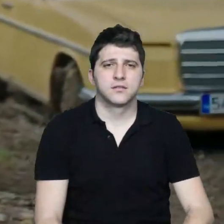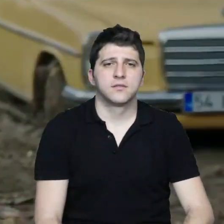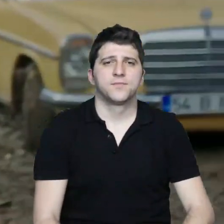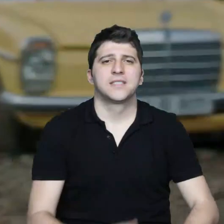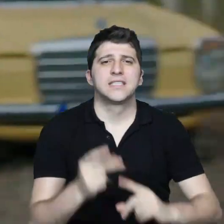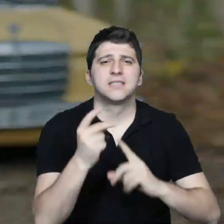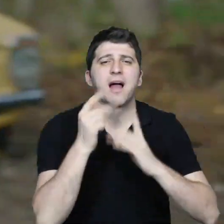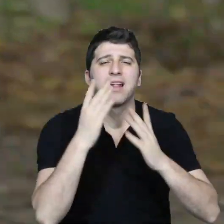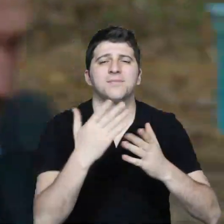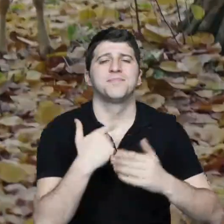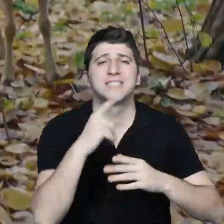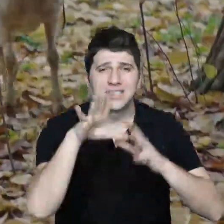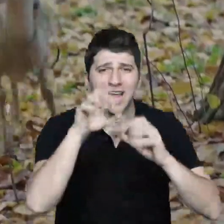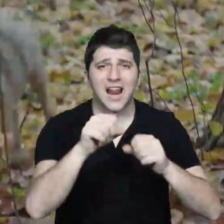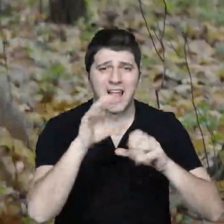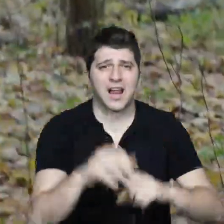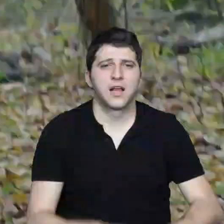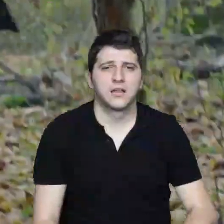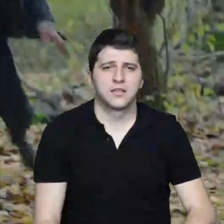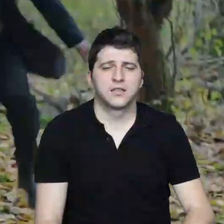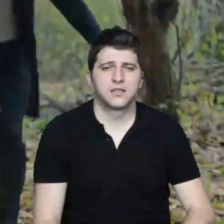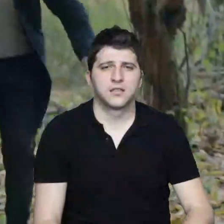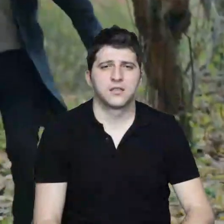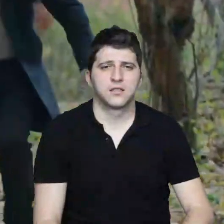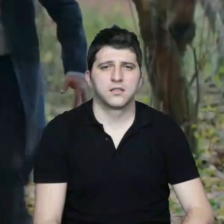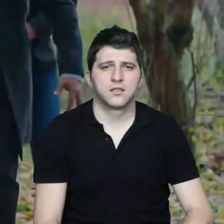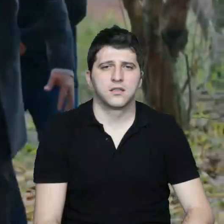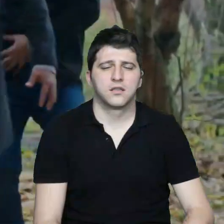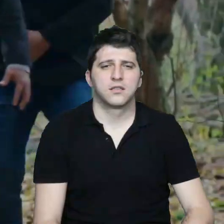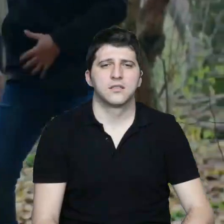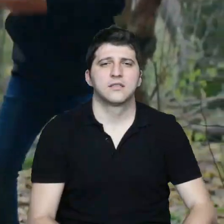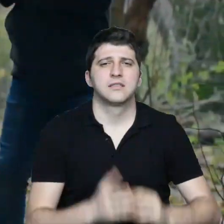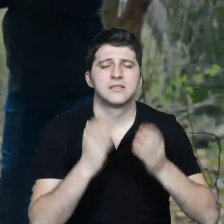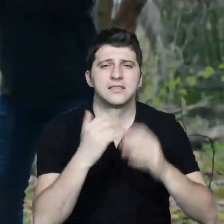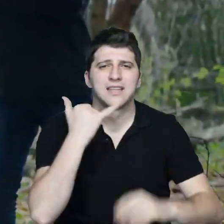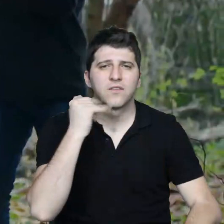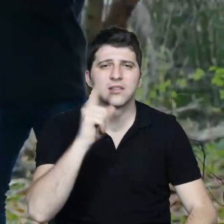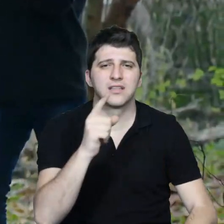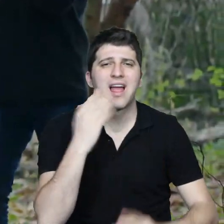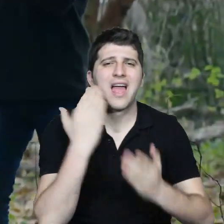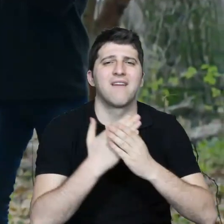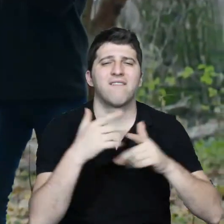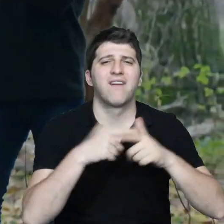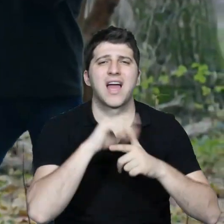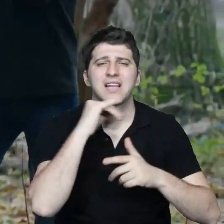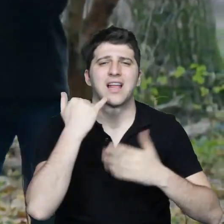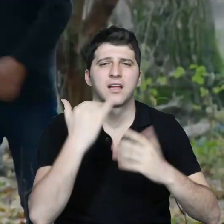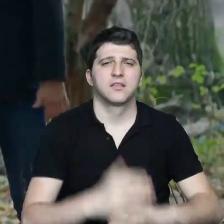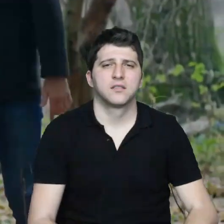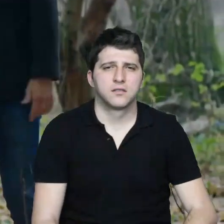İsmail! İsmail, oğlum yakala lan! Dur orada dur! Yapraklarla kaplı ağaçlık bir alandalar. Eyvah Faik dede.